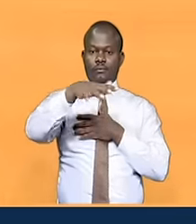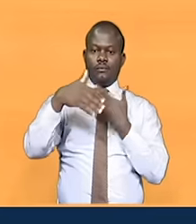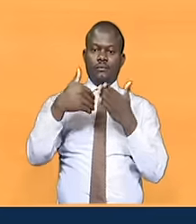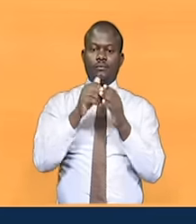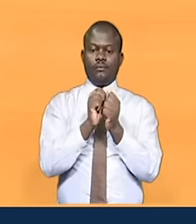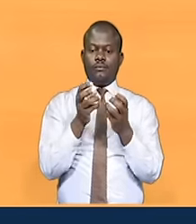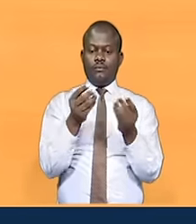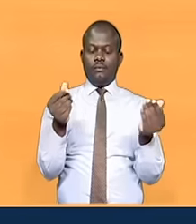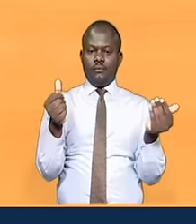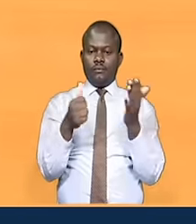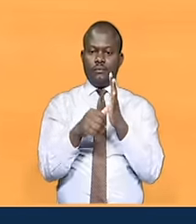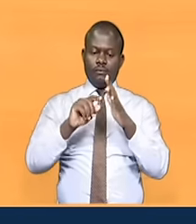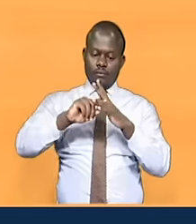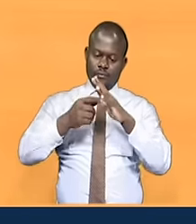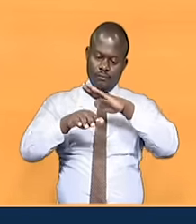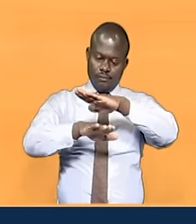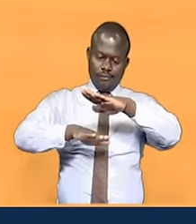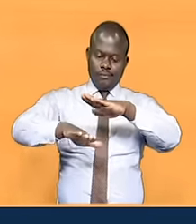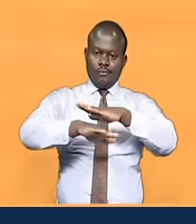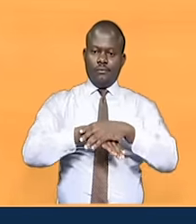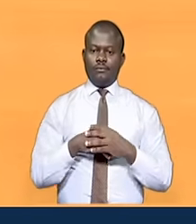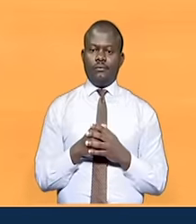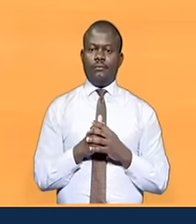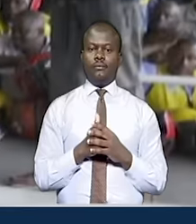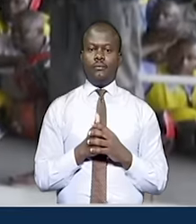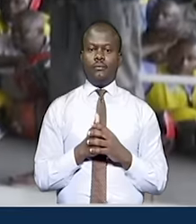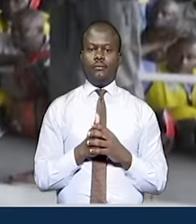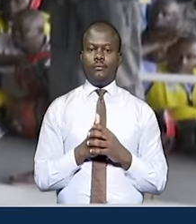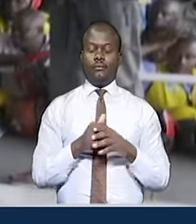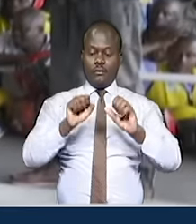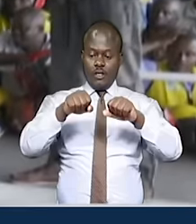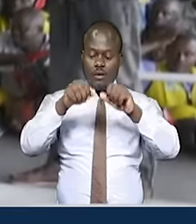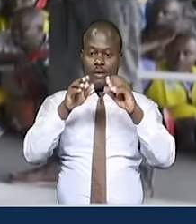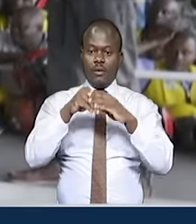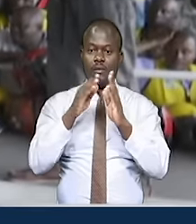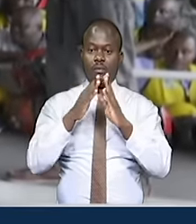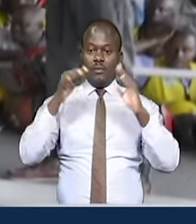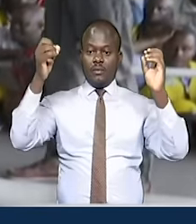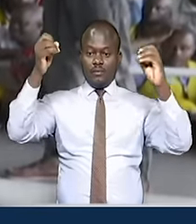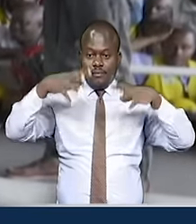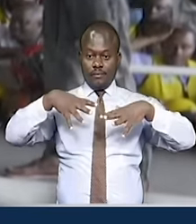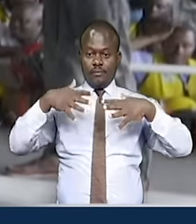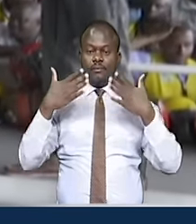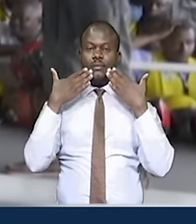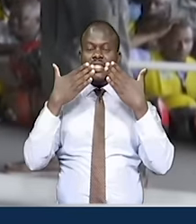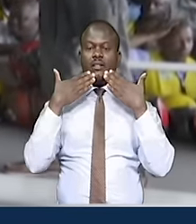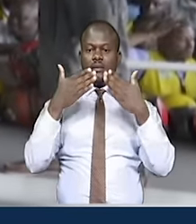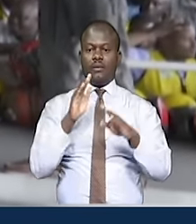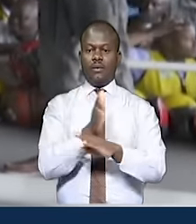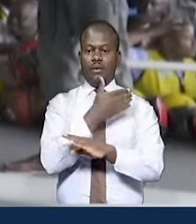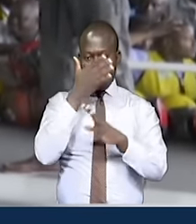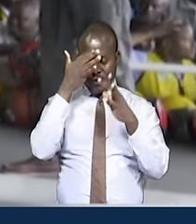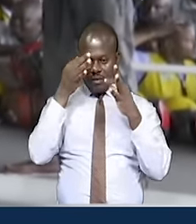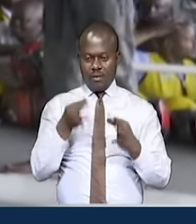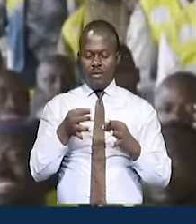ari ugukemura ikibazo bahereye mu mizi aho abamotari bo mu mujyi wa Kigali bashimye ikurwaho ry'icyemezo